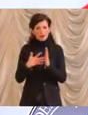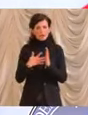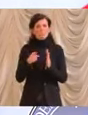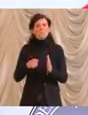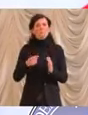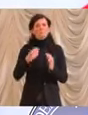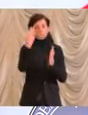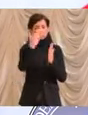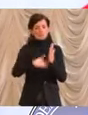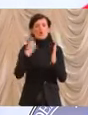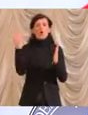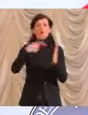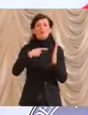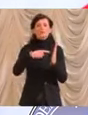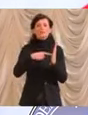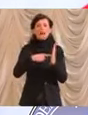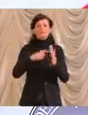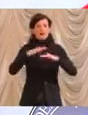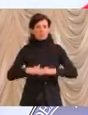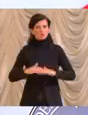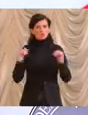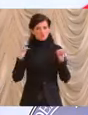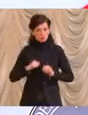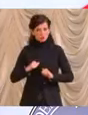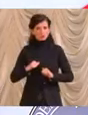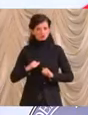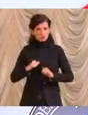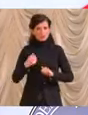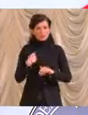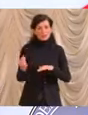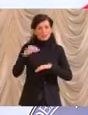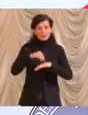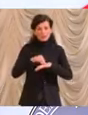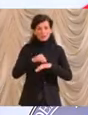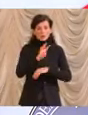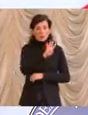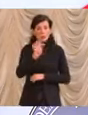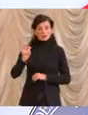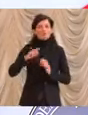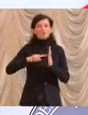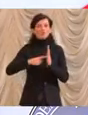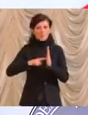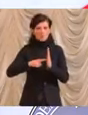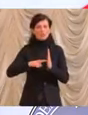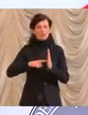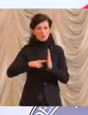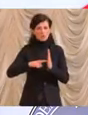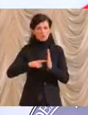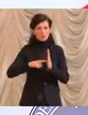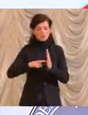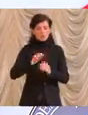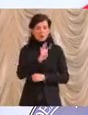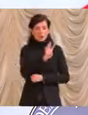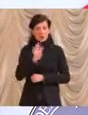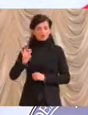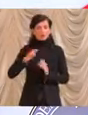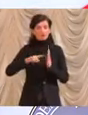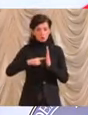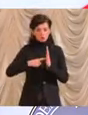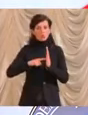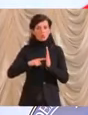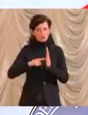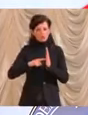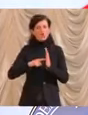ordinanza della Protezione Civile noi aggiungiamo a questo fondo 400 milioni. Questi 400 milioni è un